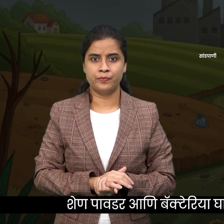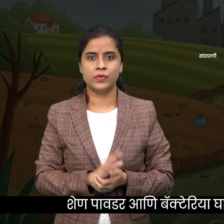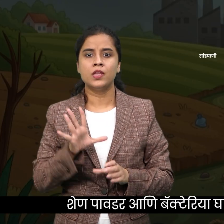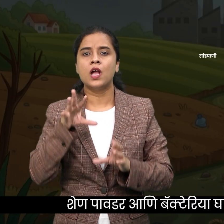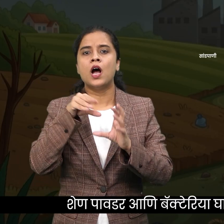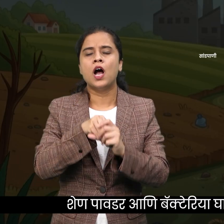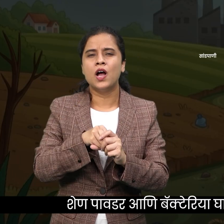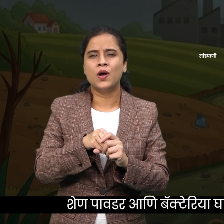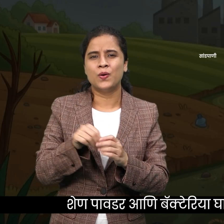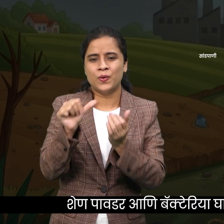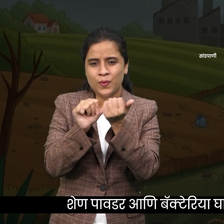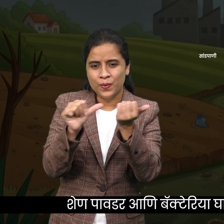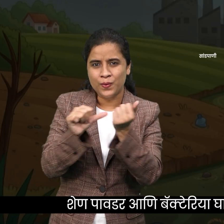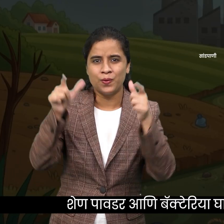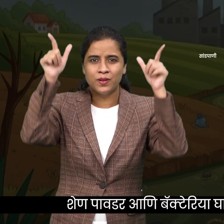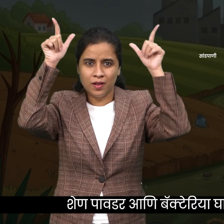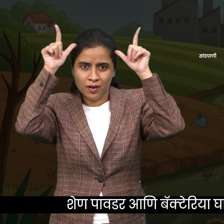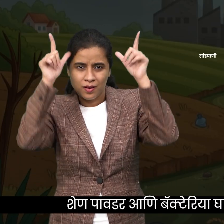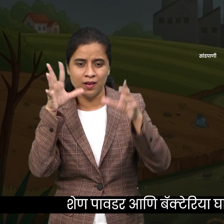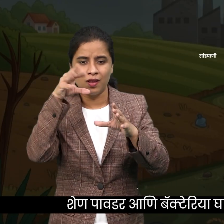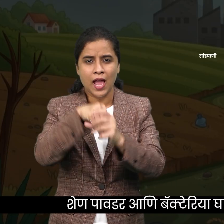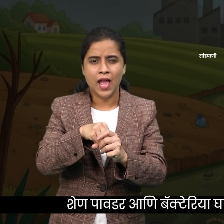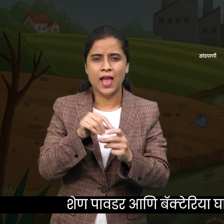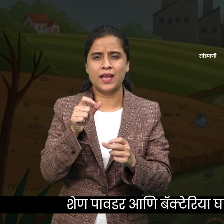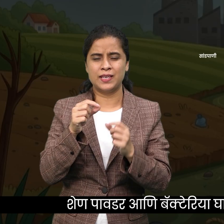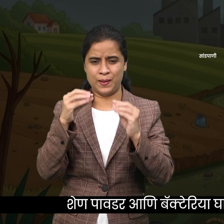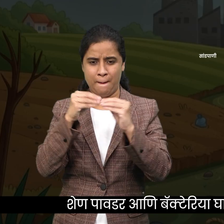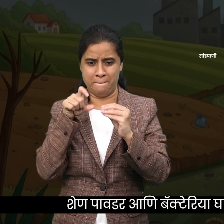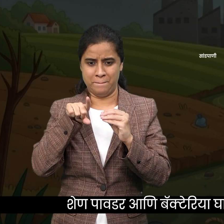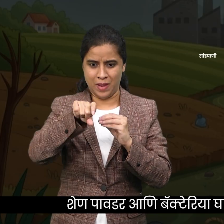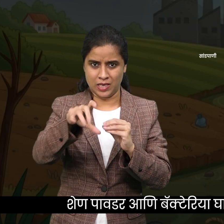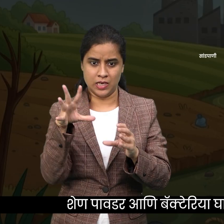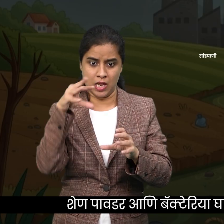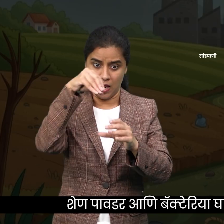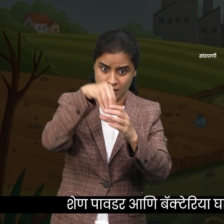शेण पावडर आणि बॅक्टेरिया घालणे यासारख्या पद्धती वापरल्या जातात.